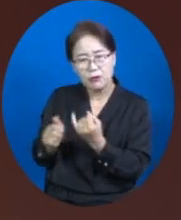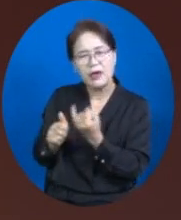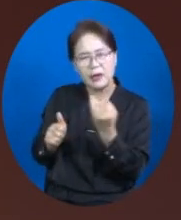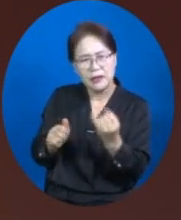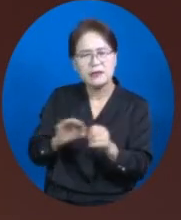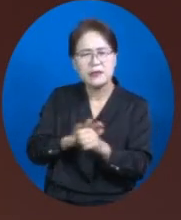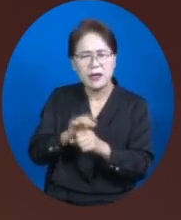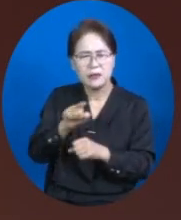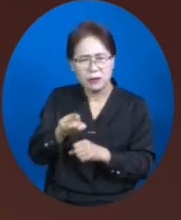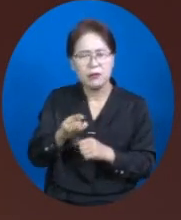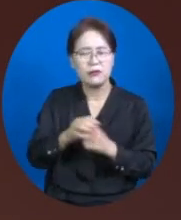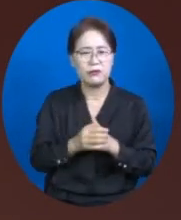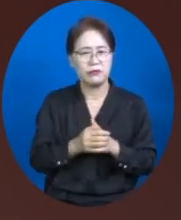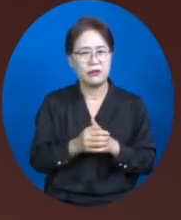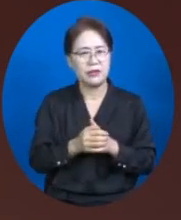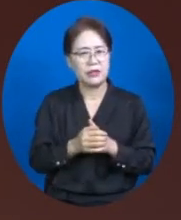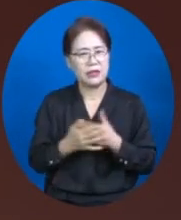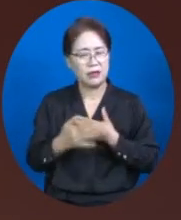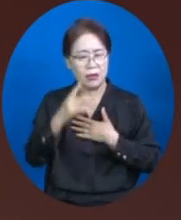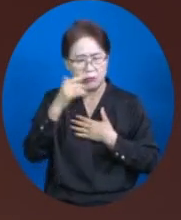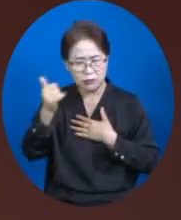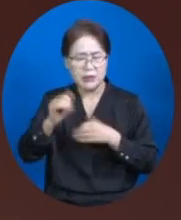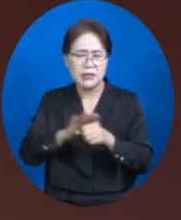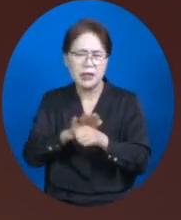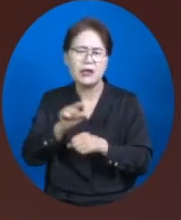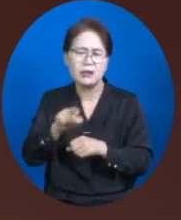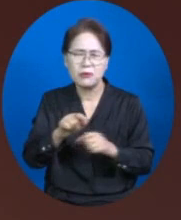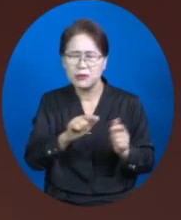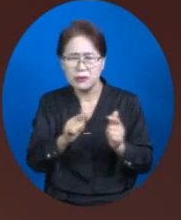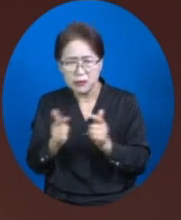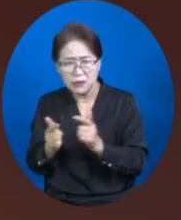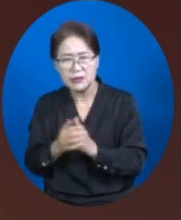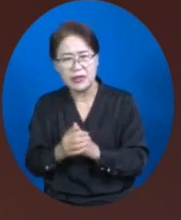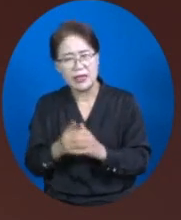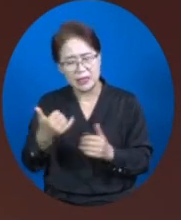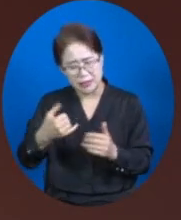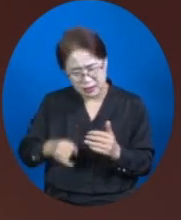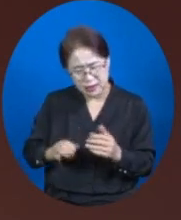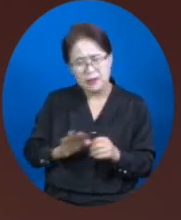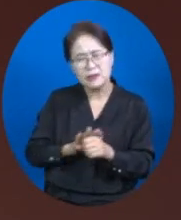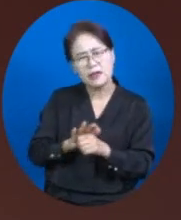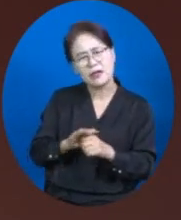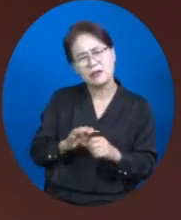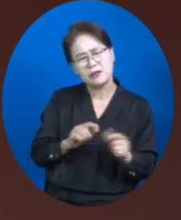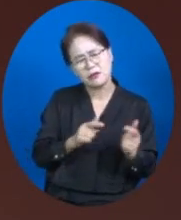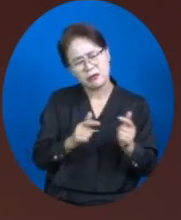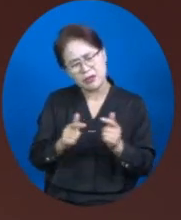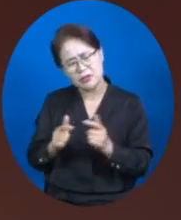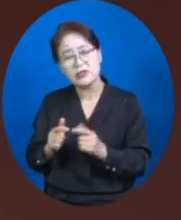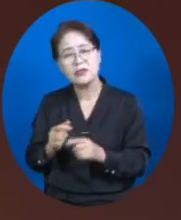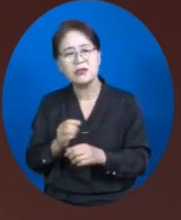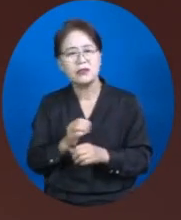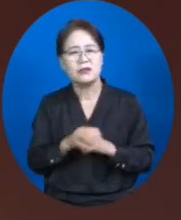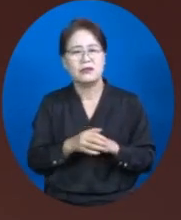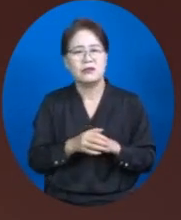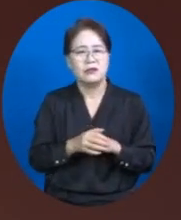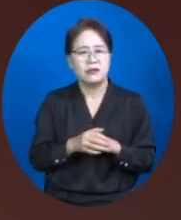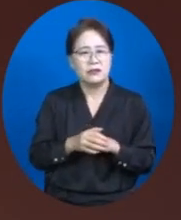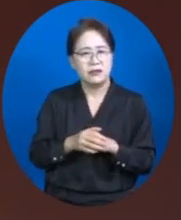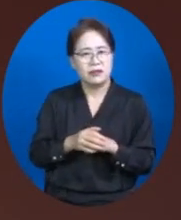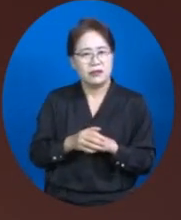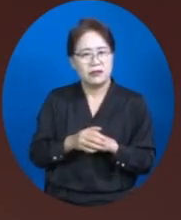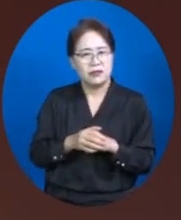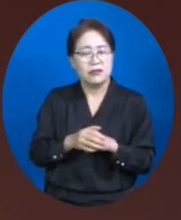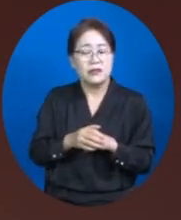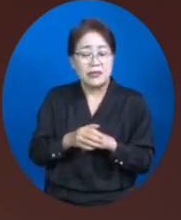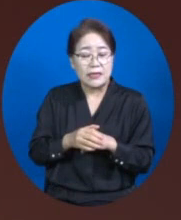아내를 사랑하는 것 나의 부모님을 사랑하는 것 내 자녀를 사랑하는 것도 마찬가지입니다 사랑할